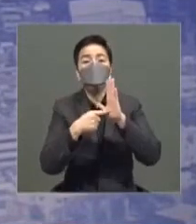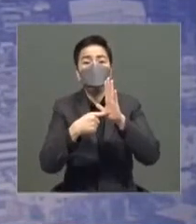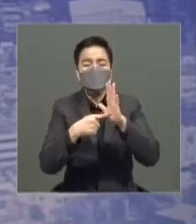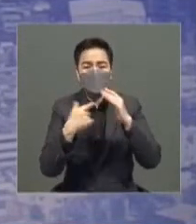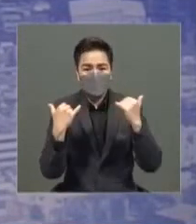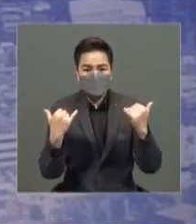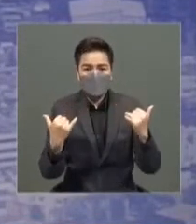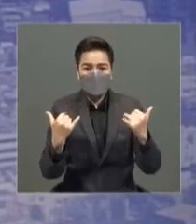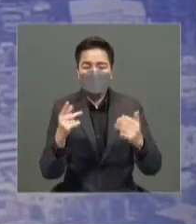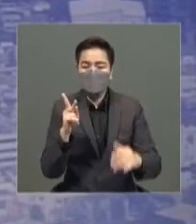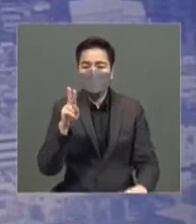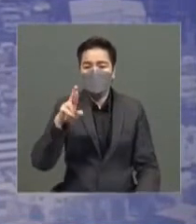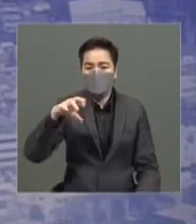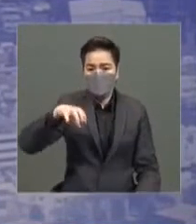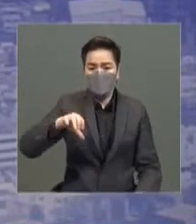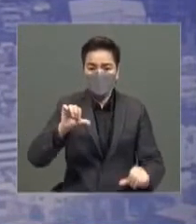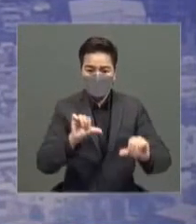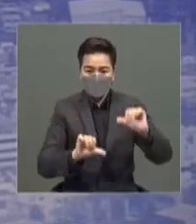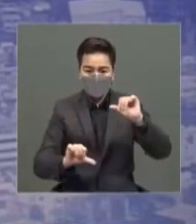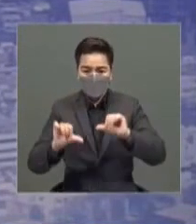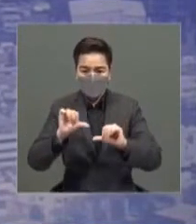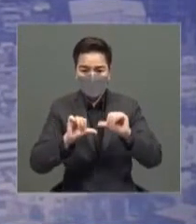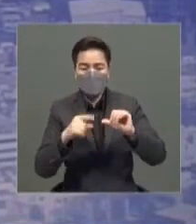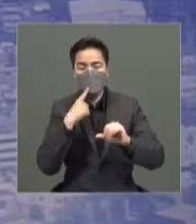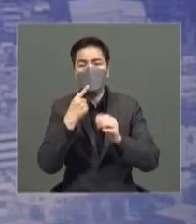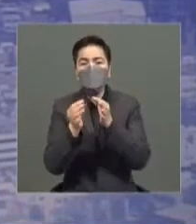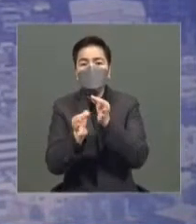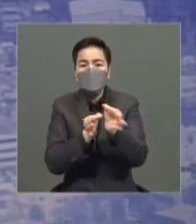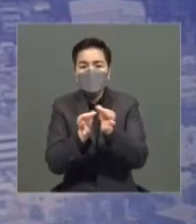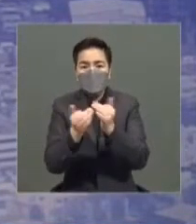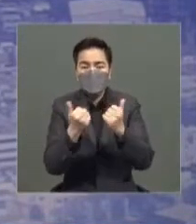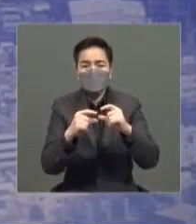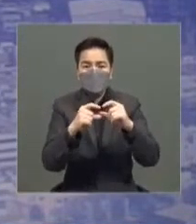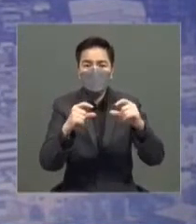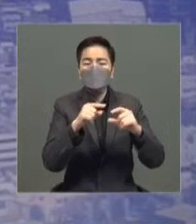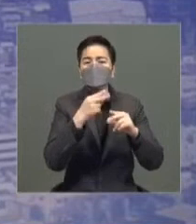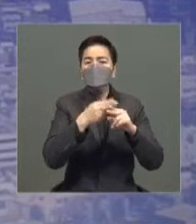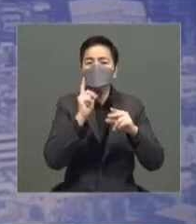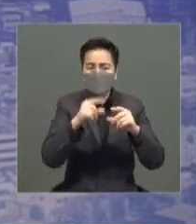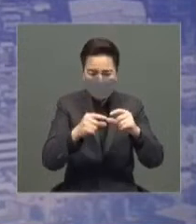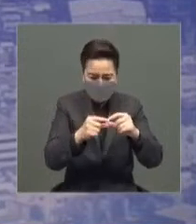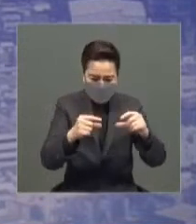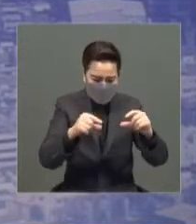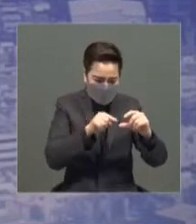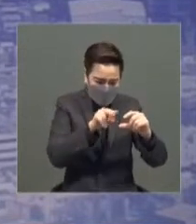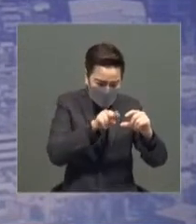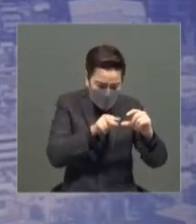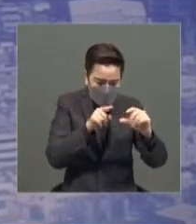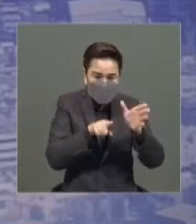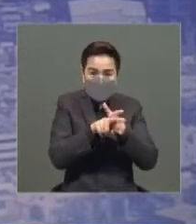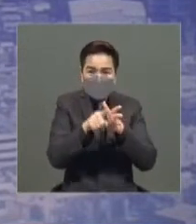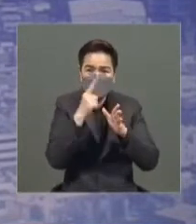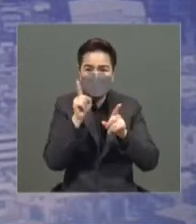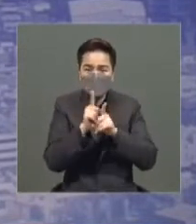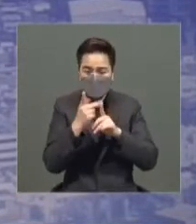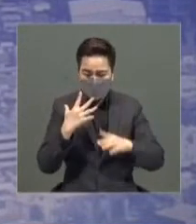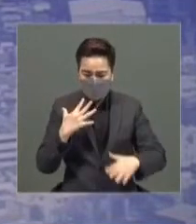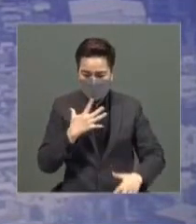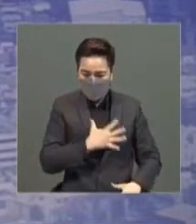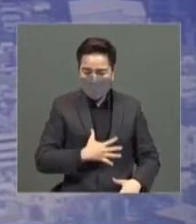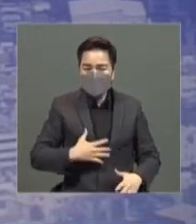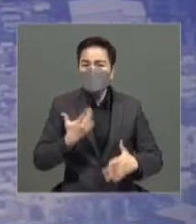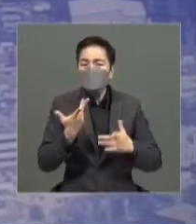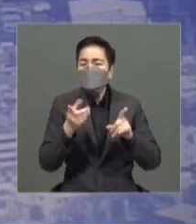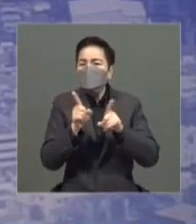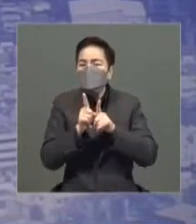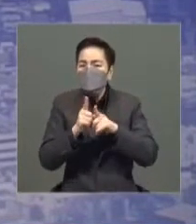คะทางกรมวิทยาศาสตร์เนี่ยก็ได้อธิบายว่า rapid test เนี่ยจะมีทั้งการตรวจแอนติเจนนะคะ